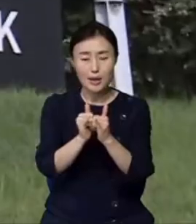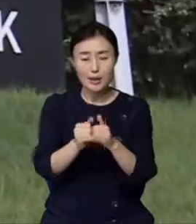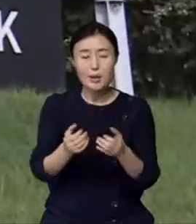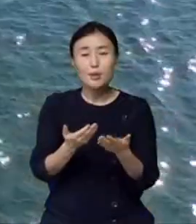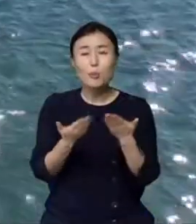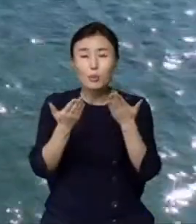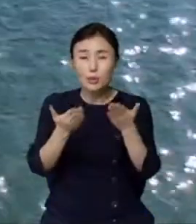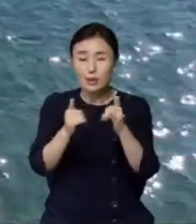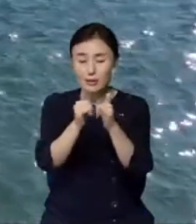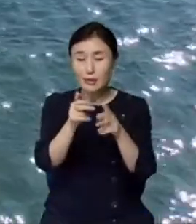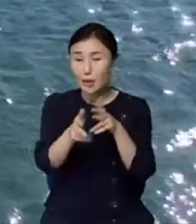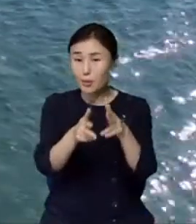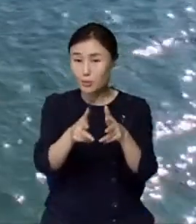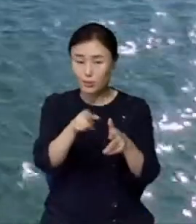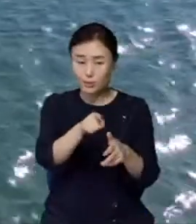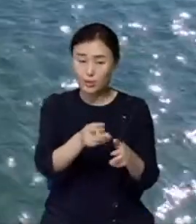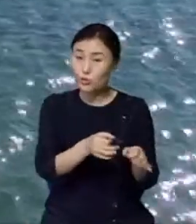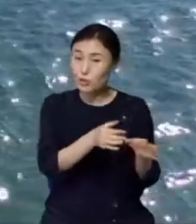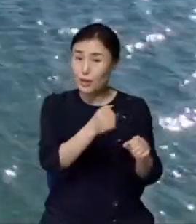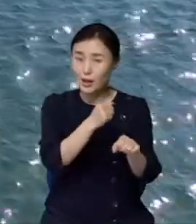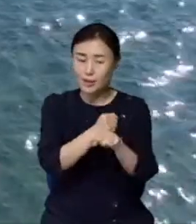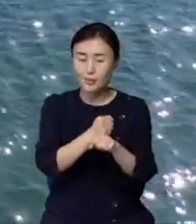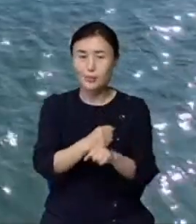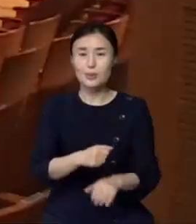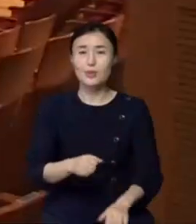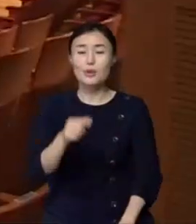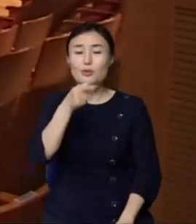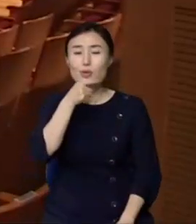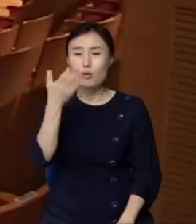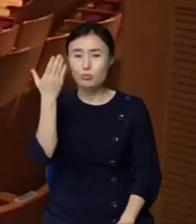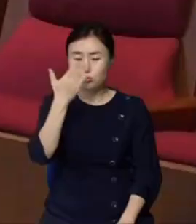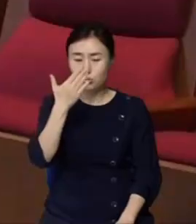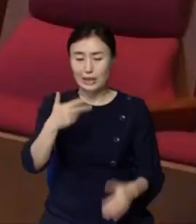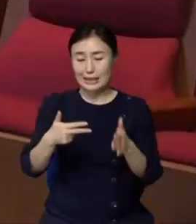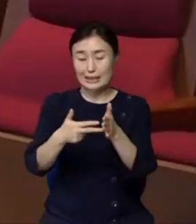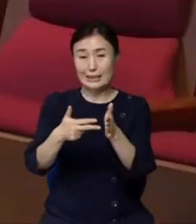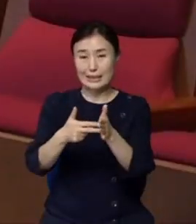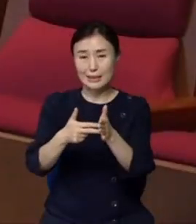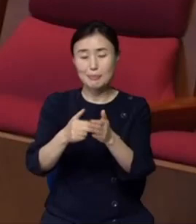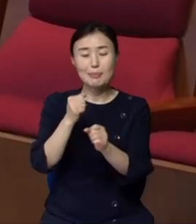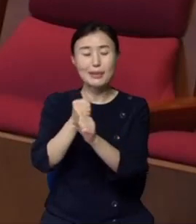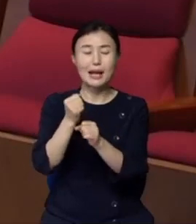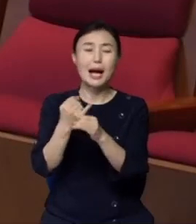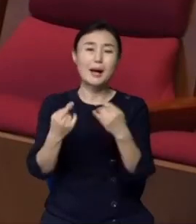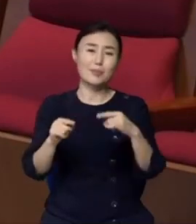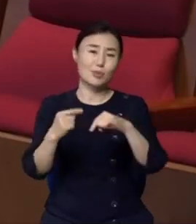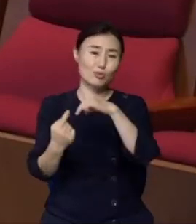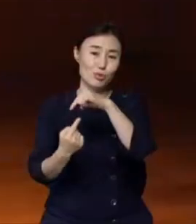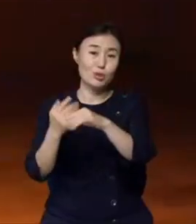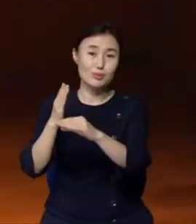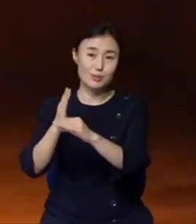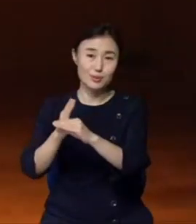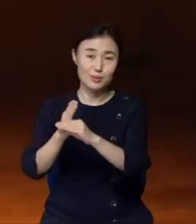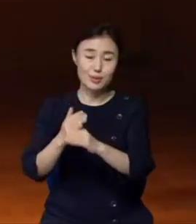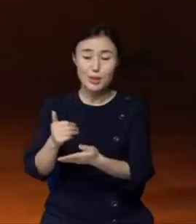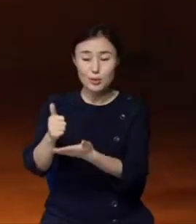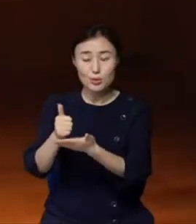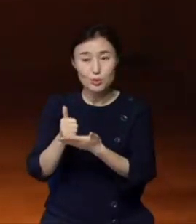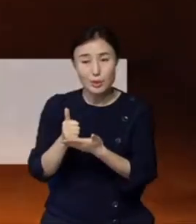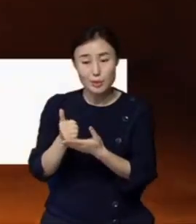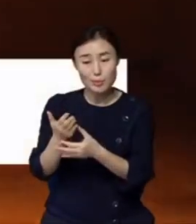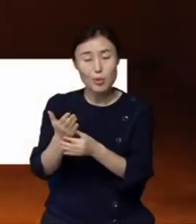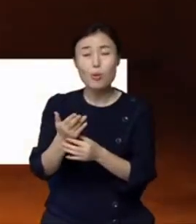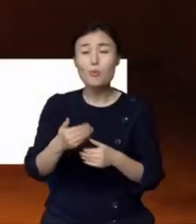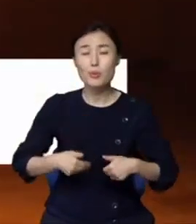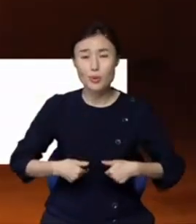조성하고 여수 지역사회와 GS 칼텍스가 재단을 만들어 함께 운영하고 있습니다. 초대권 없는